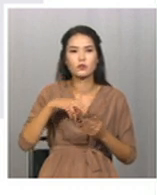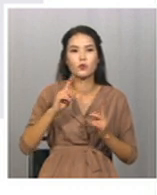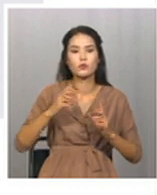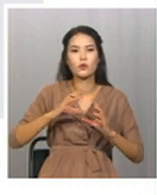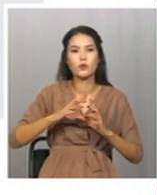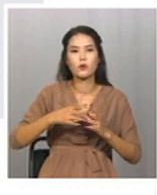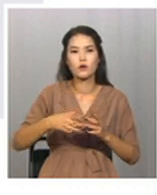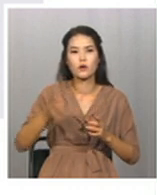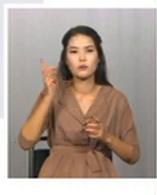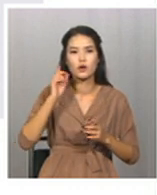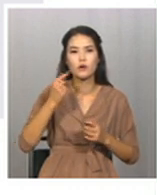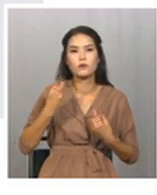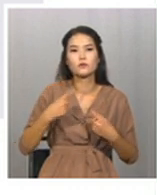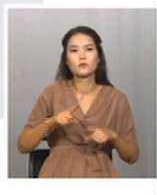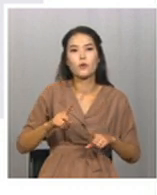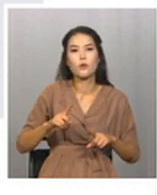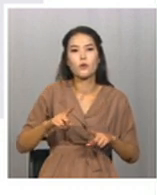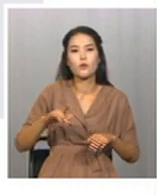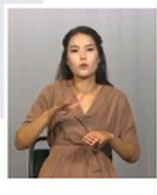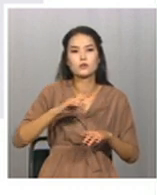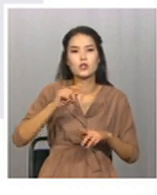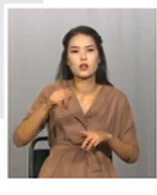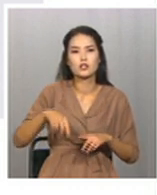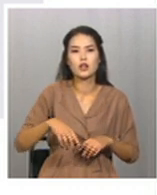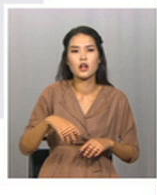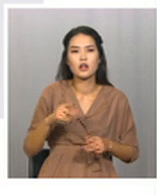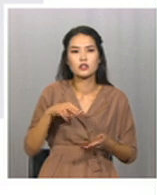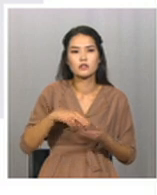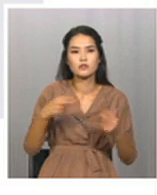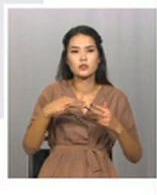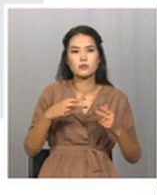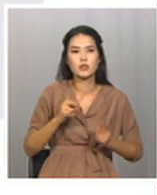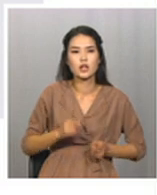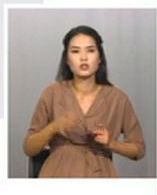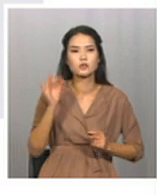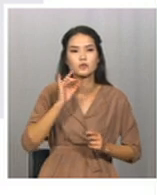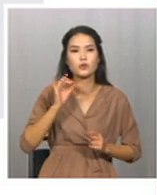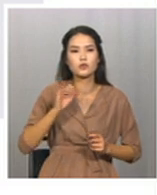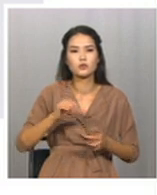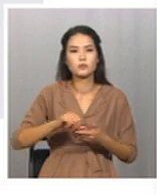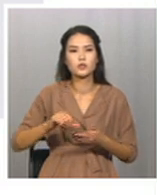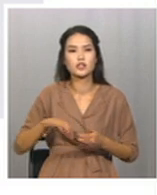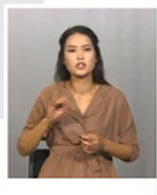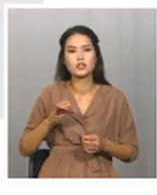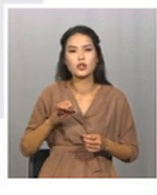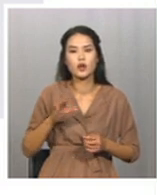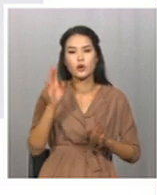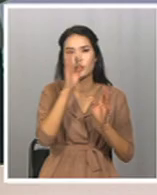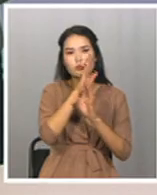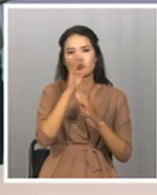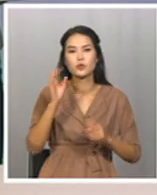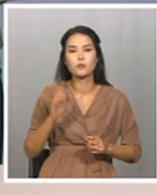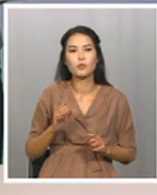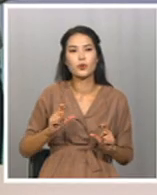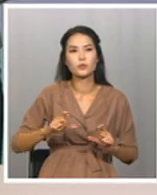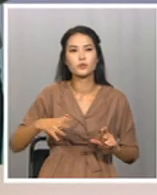другой эпохе, в другой стране. Становишься свидетелем реальных исторических событий и судеб